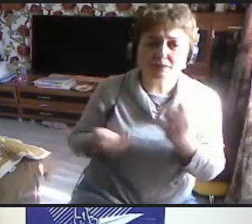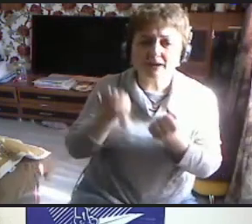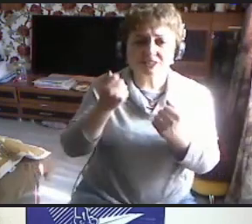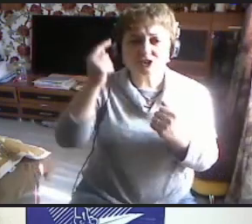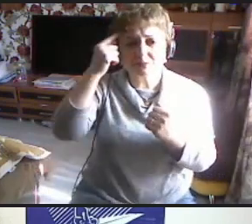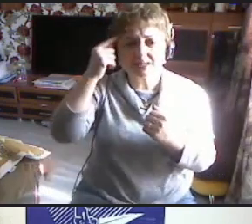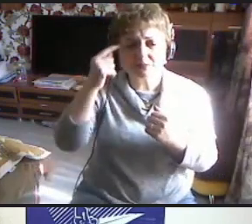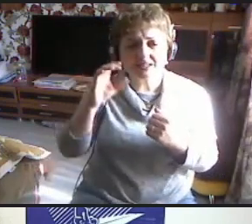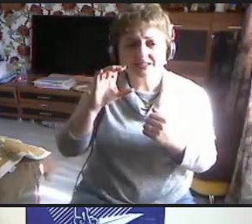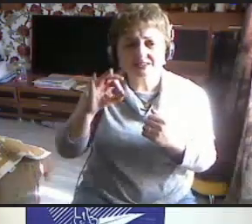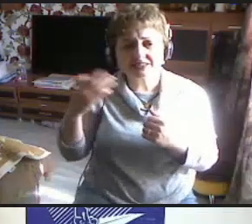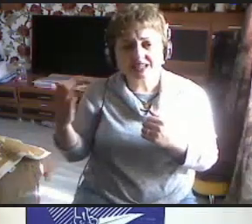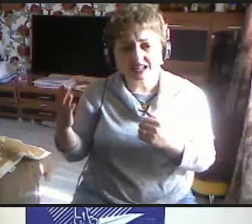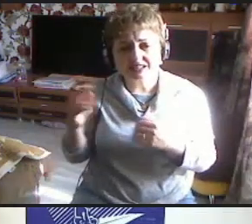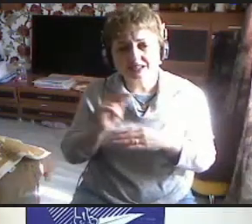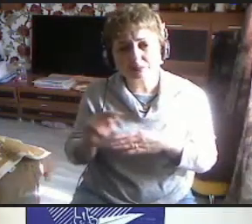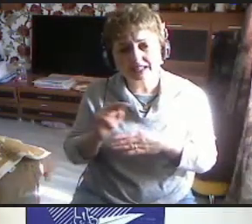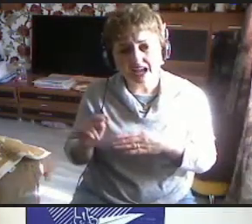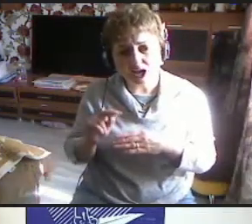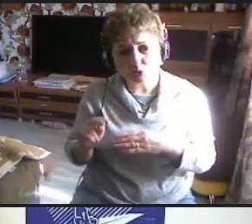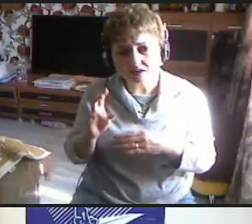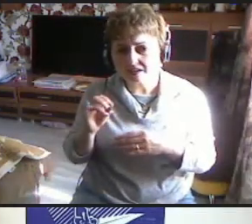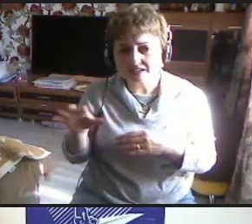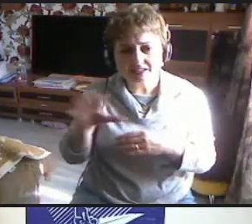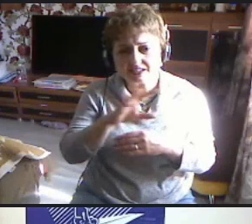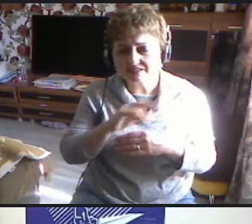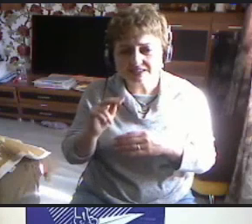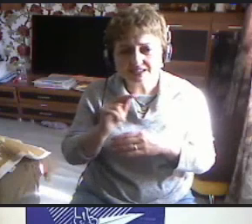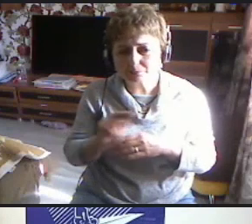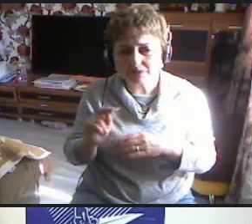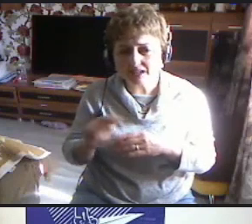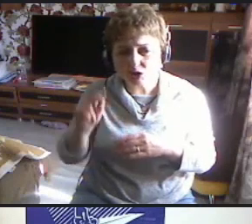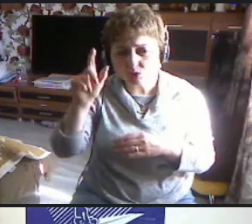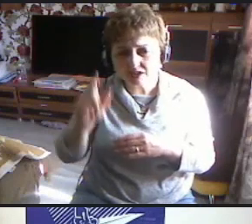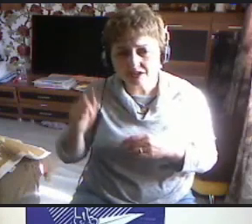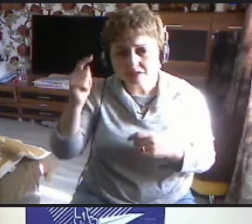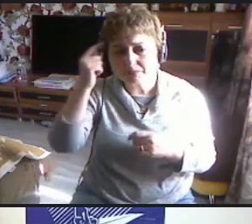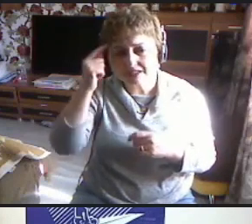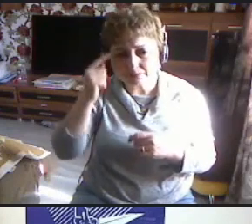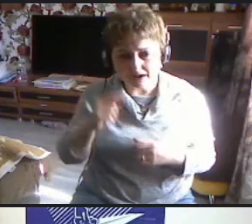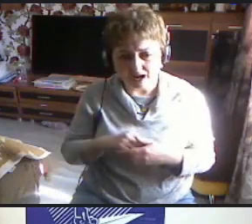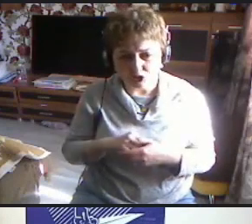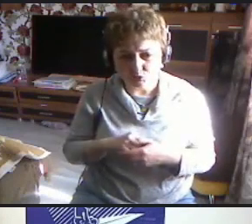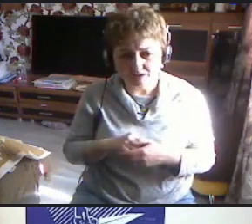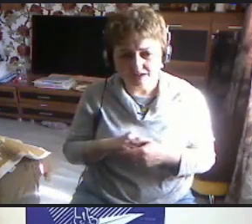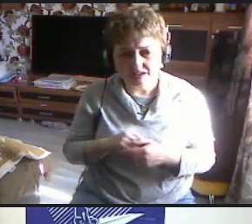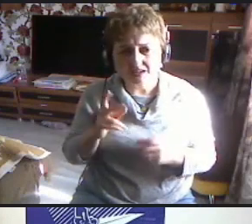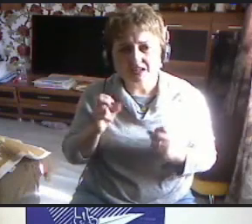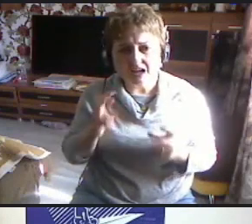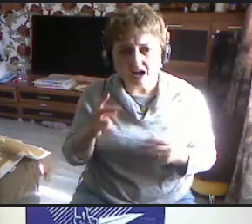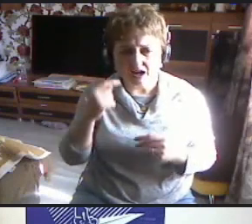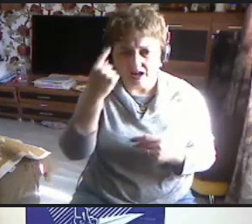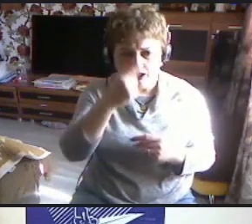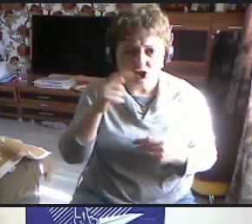педагогов. И не все педагоги принимают вот как личность